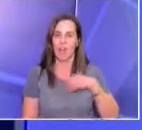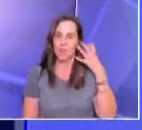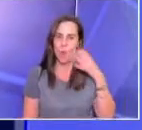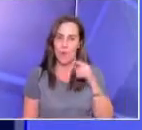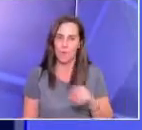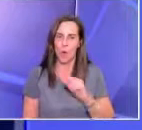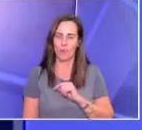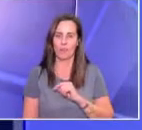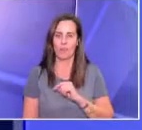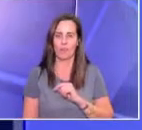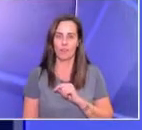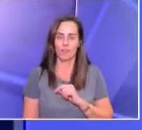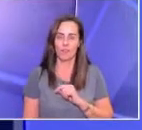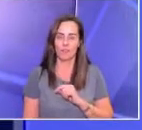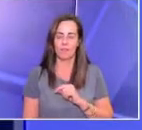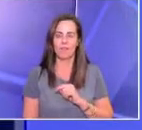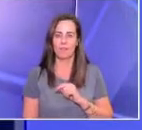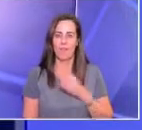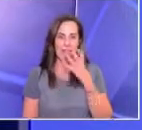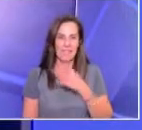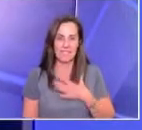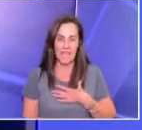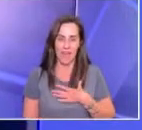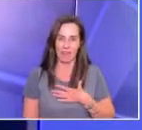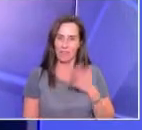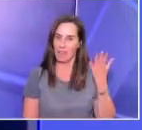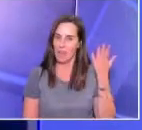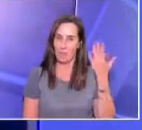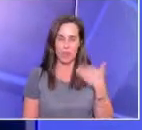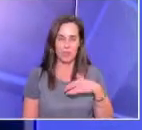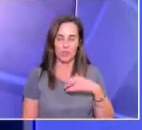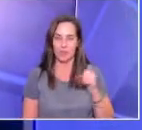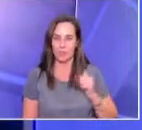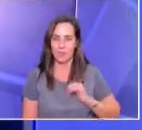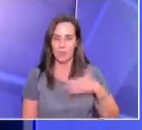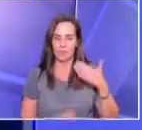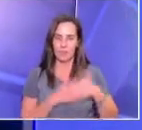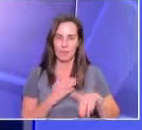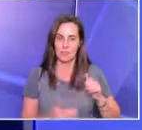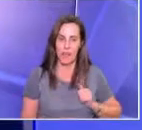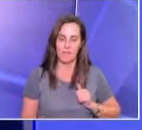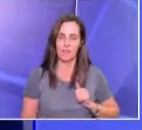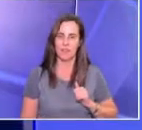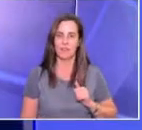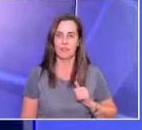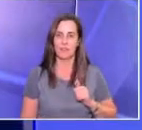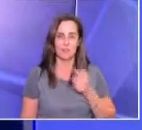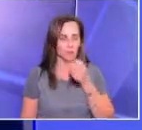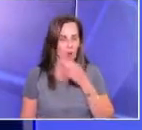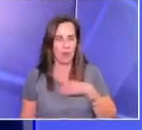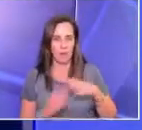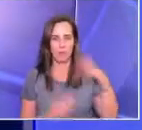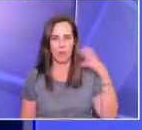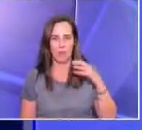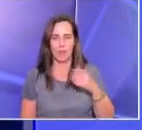אותה, נטוע בה. לצערי הרב, גם כשהייתי כאיש קבע וגם שאחרי שיצאתי, כשהייתי מספר שאני מבית שמש, אז היו שואלים איפה ירקו